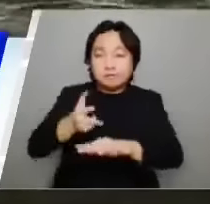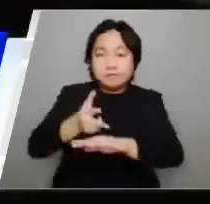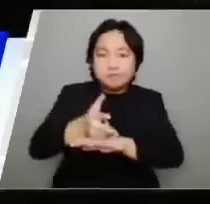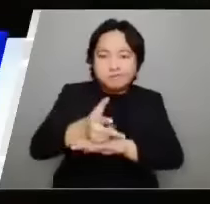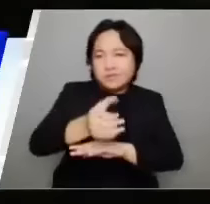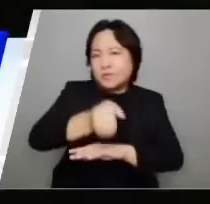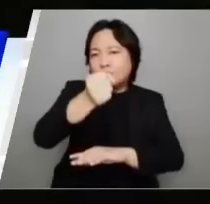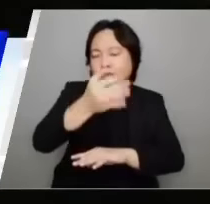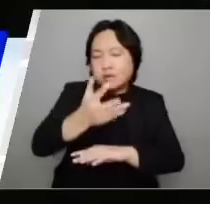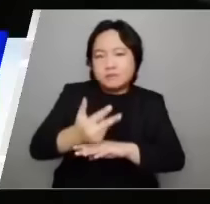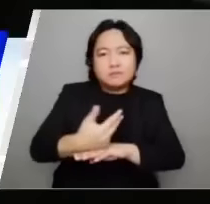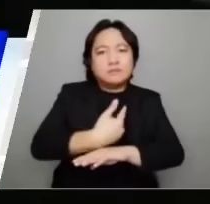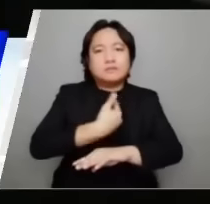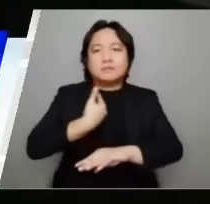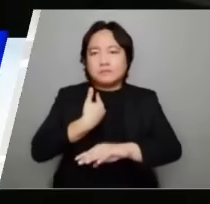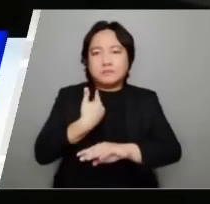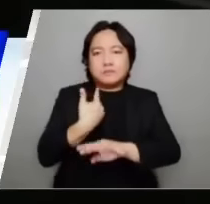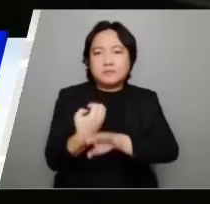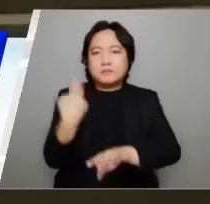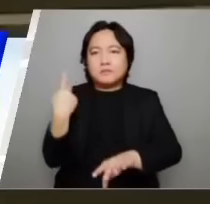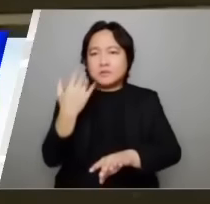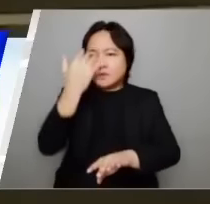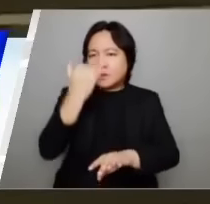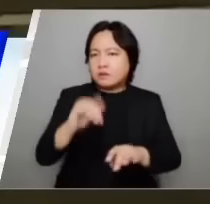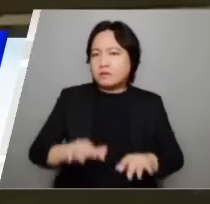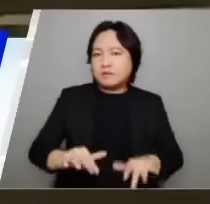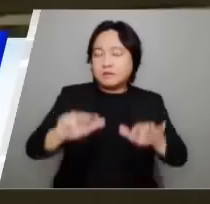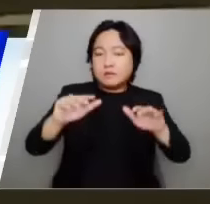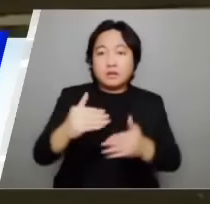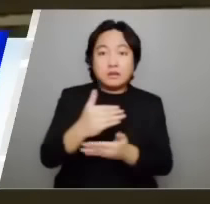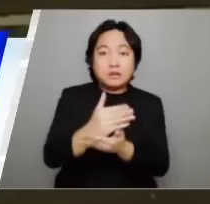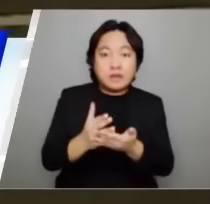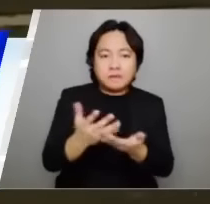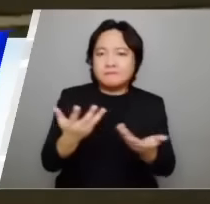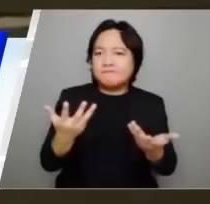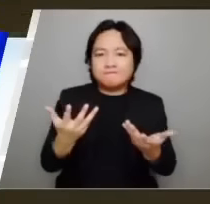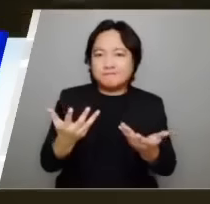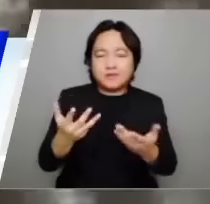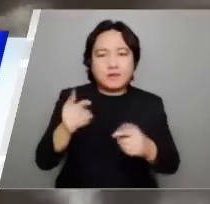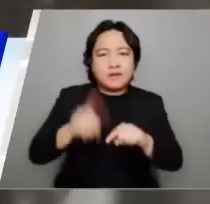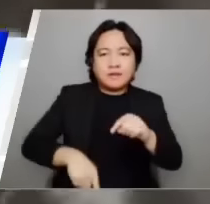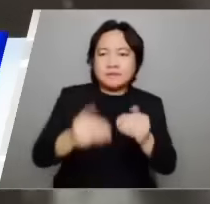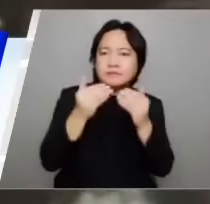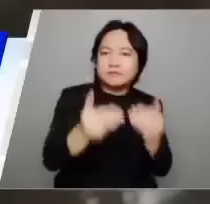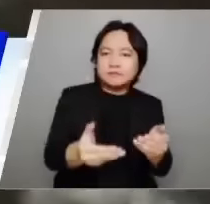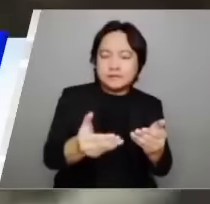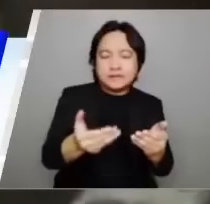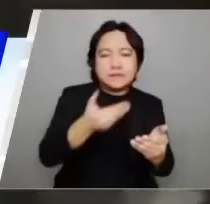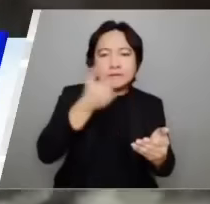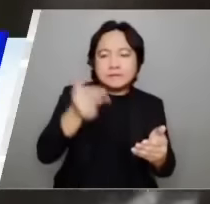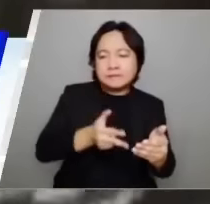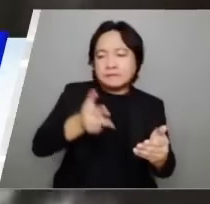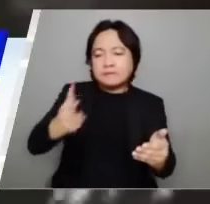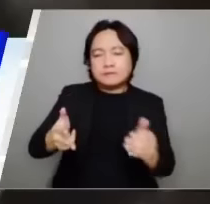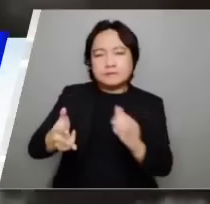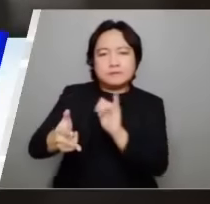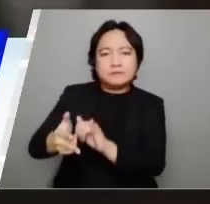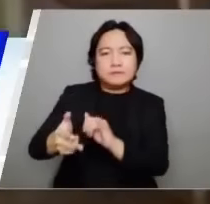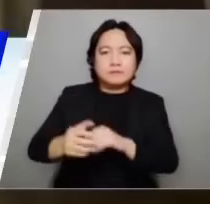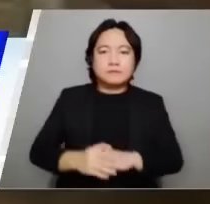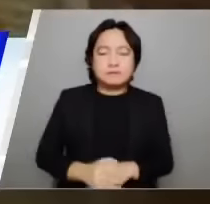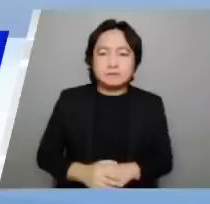baha. Ang iba naman, hindi na talaga sumubok at pumarada na lang sa tabi ng kalsada. Sa Malabon, gutter deep hanggang halos abot tuhod